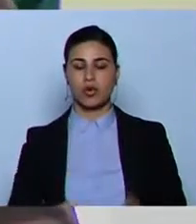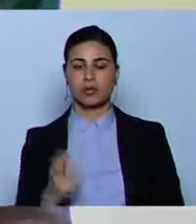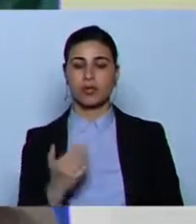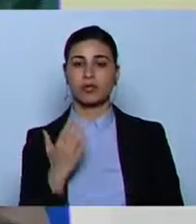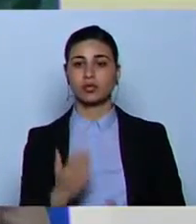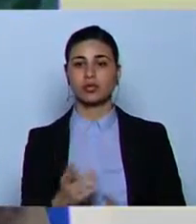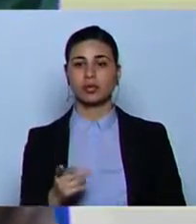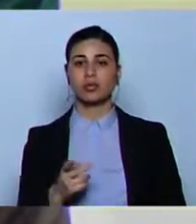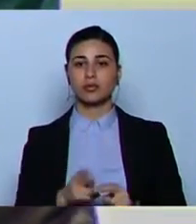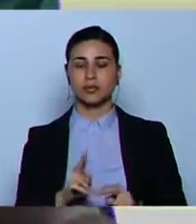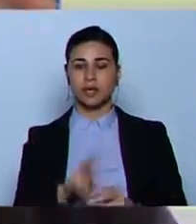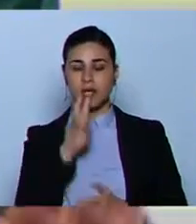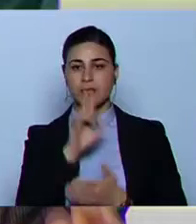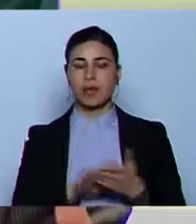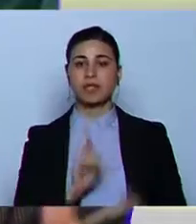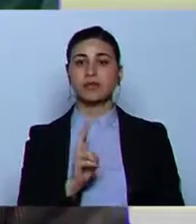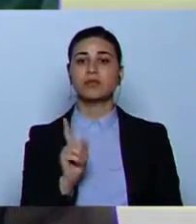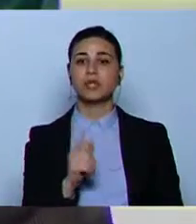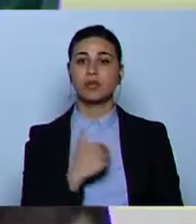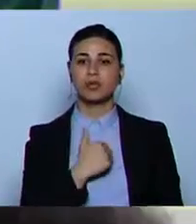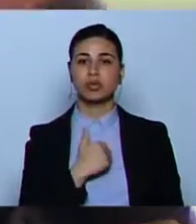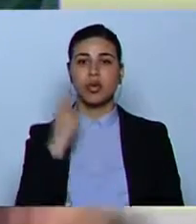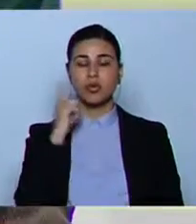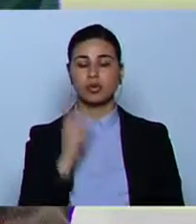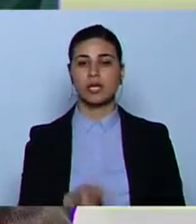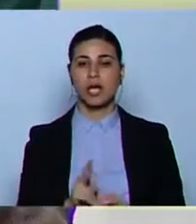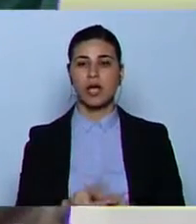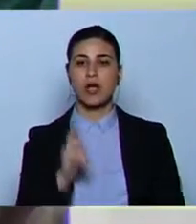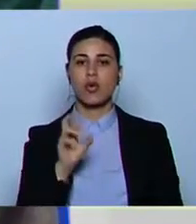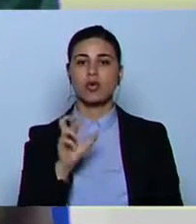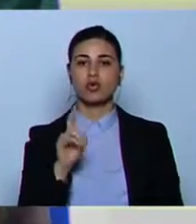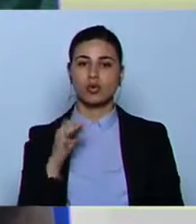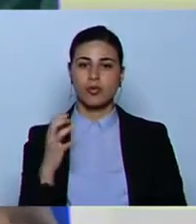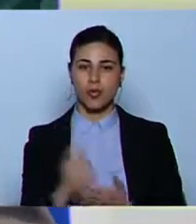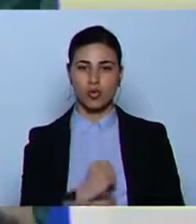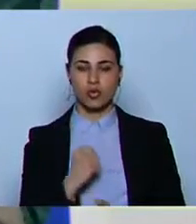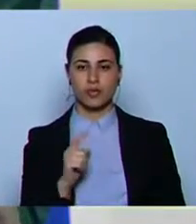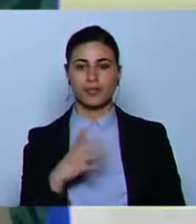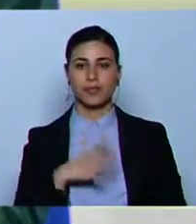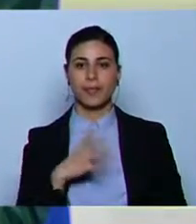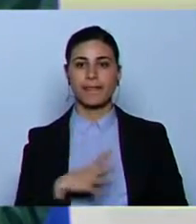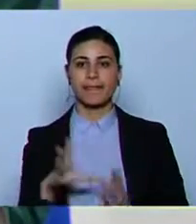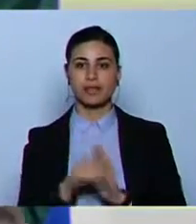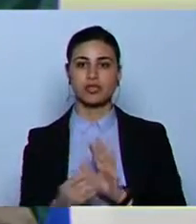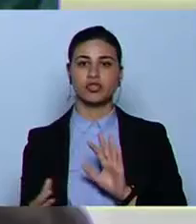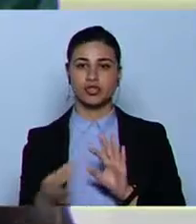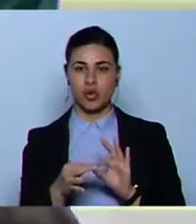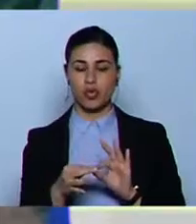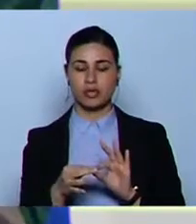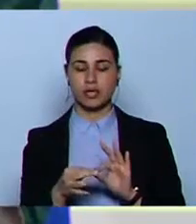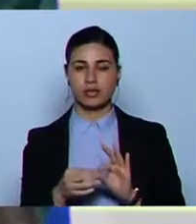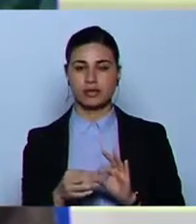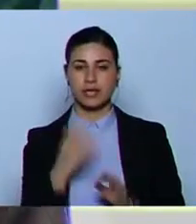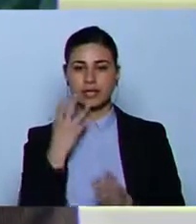თუ ვინმეს გონია, მაპატიეთ, თუ ვინმეს გონია, რომ ანკოჯორელმა მოიგო ბევრი იმით, რომ თბილისს შეუერთა, ასე